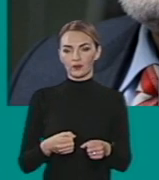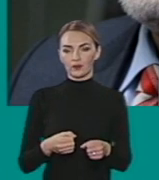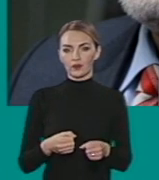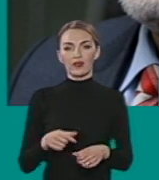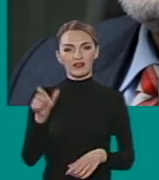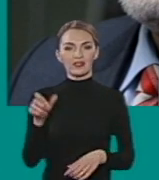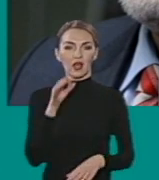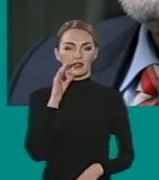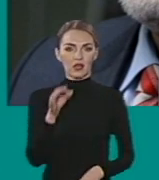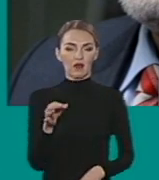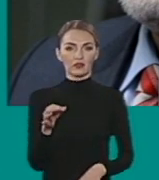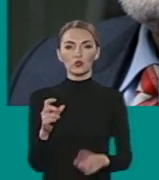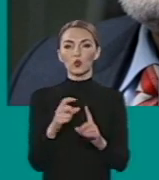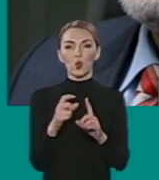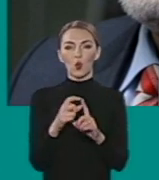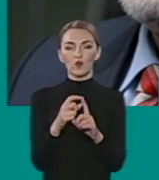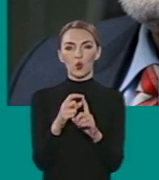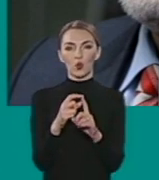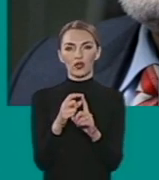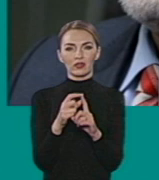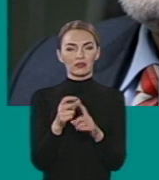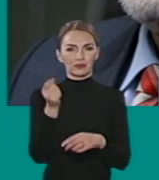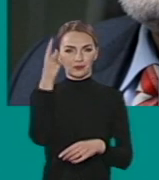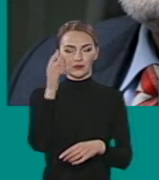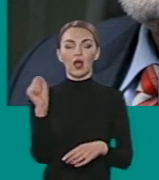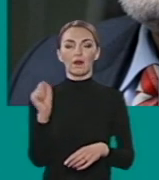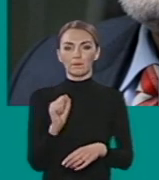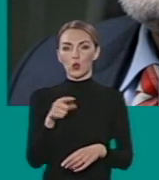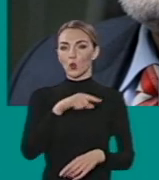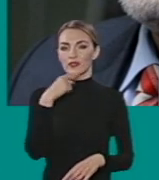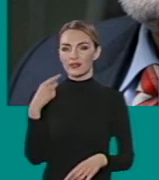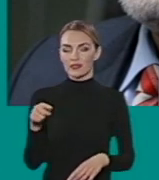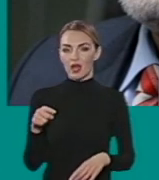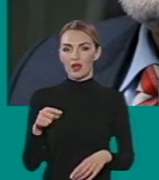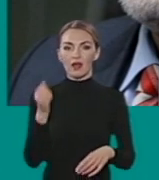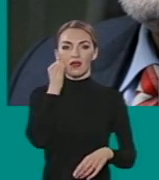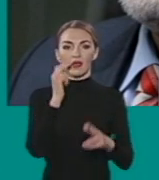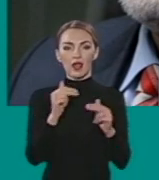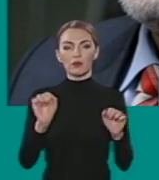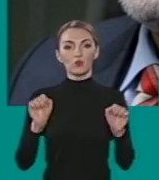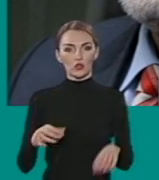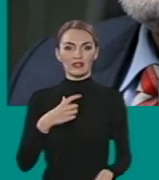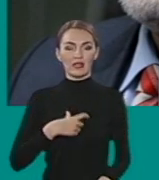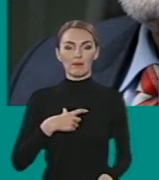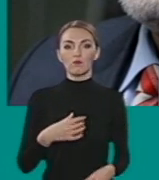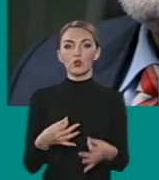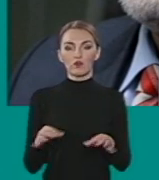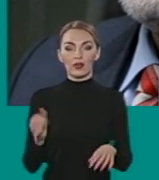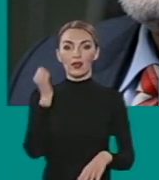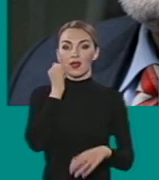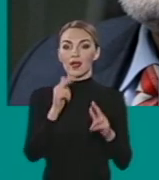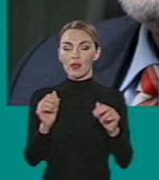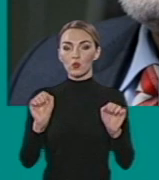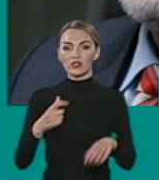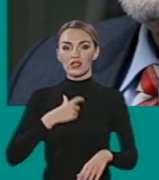він сказав таке слово, я зараз його дуже згадую, але Росія, Кремль може собі дозволити. Кремль може